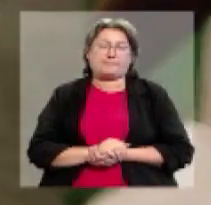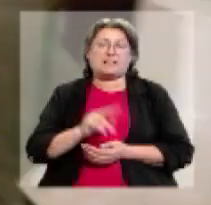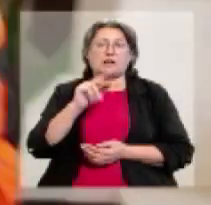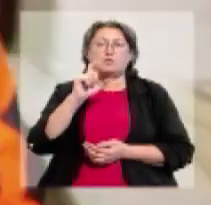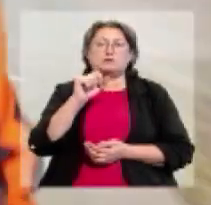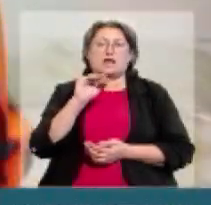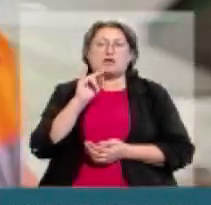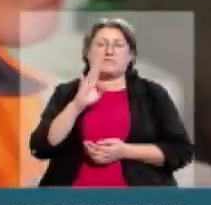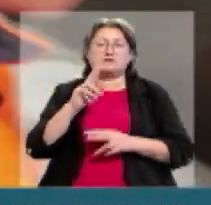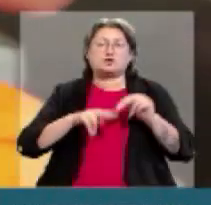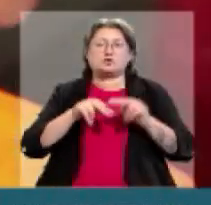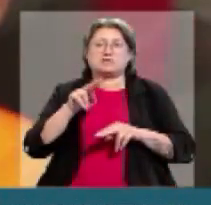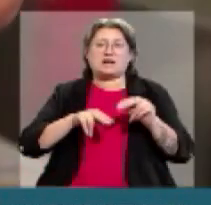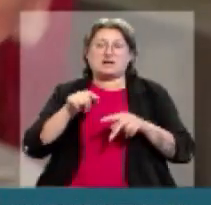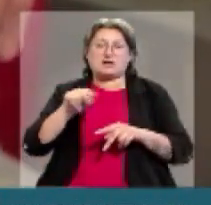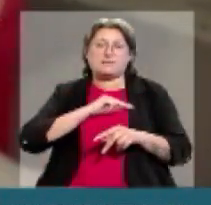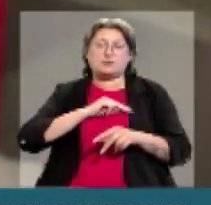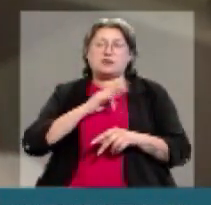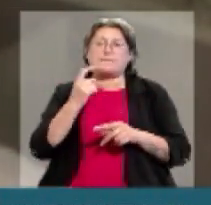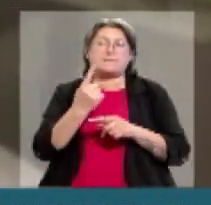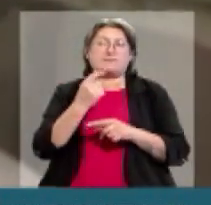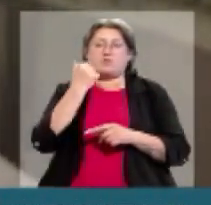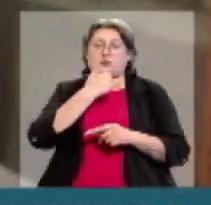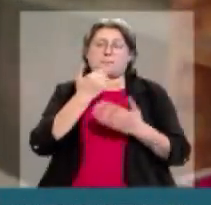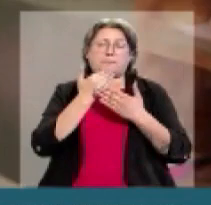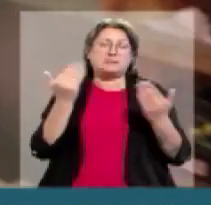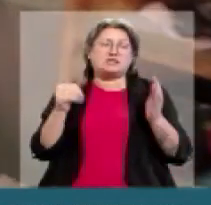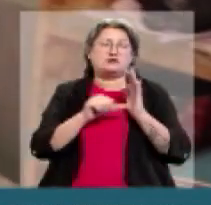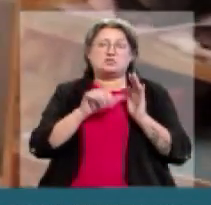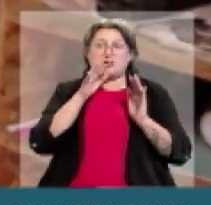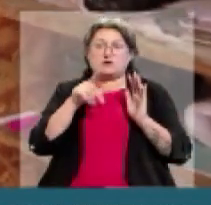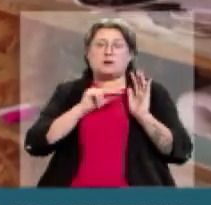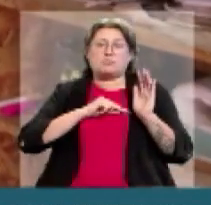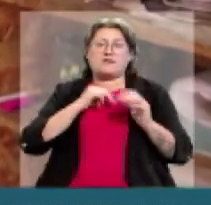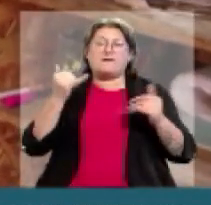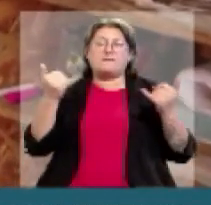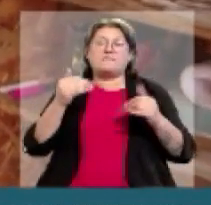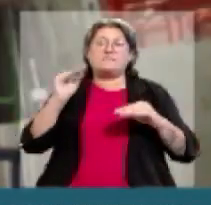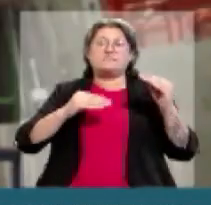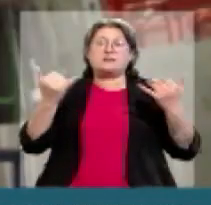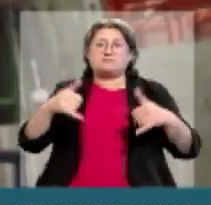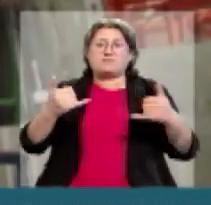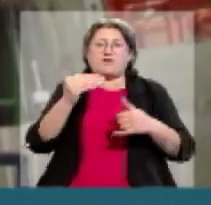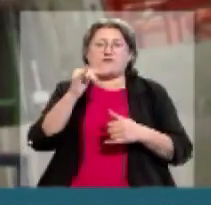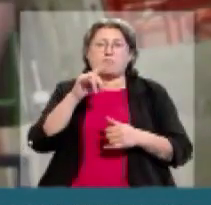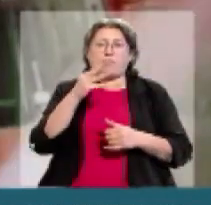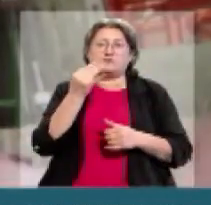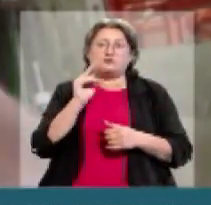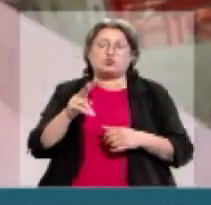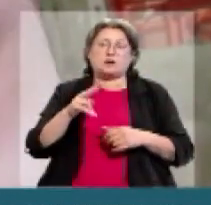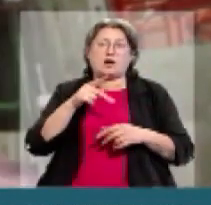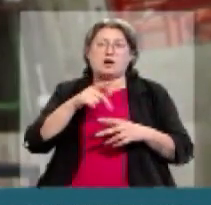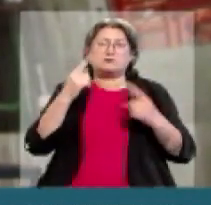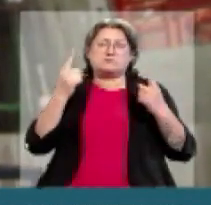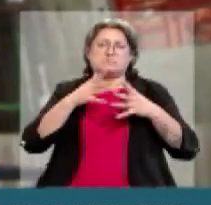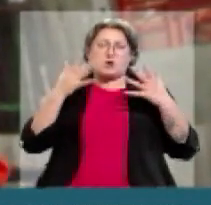Данияр Хусаинов в строительной индустрии не первый год. Последние 6 лет он работает формовщиком. В огромном домостроительном комбинате